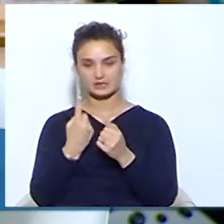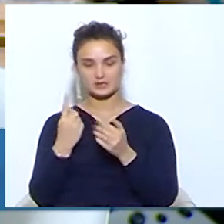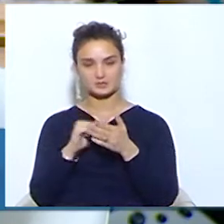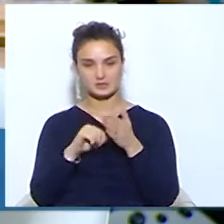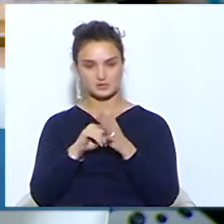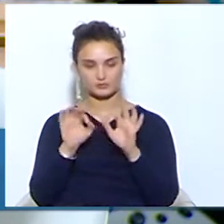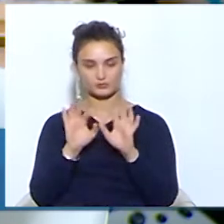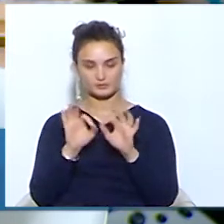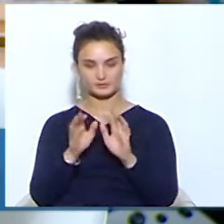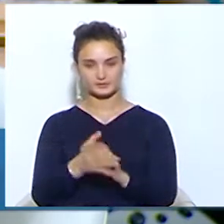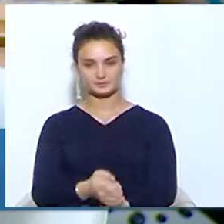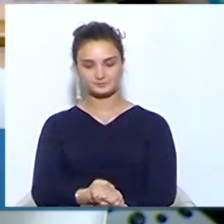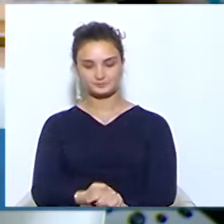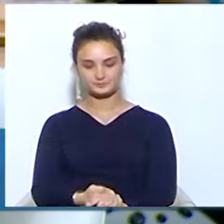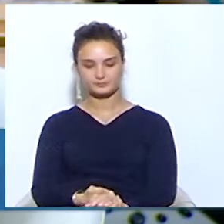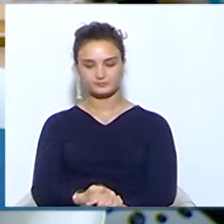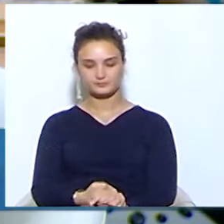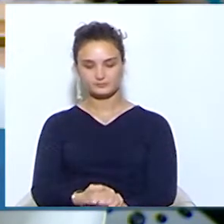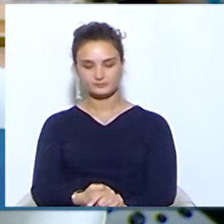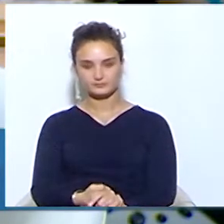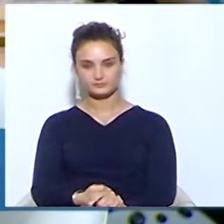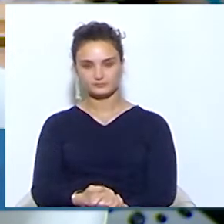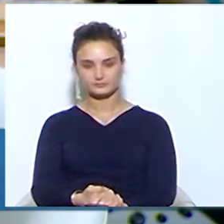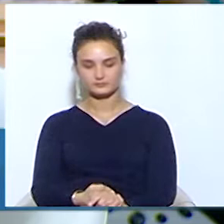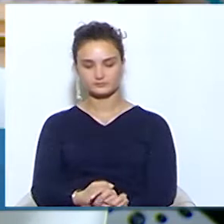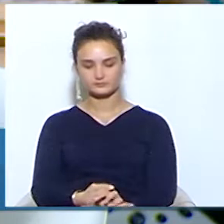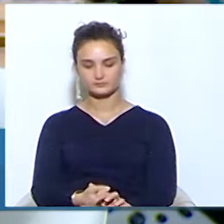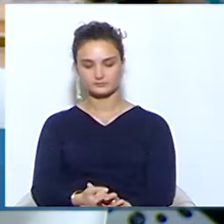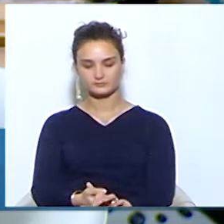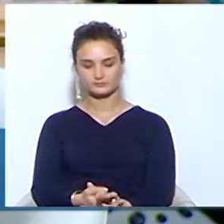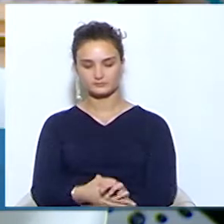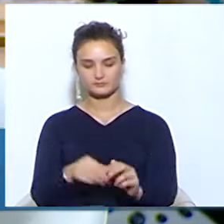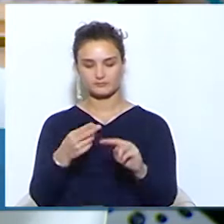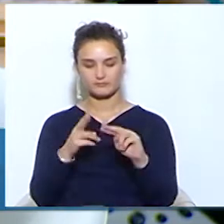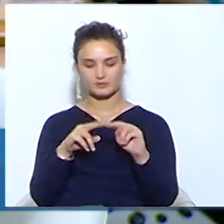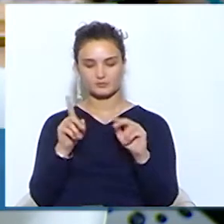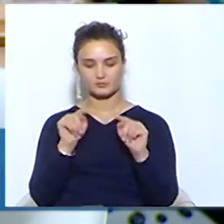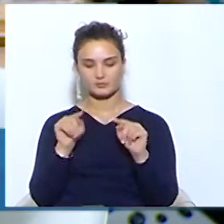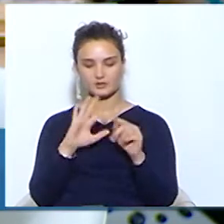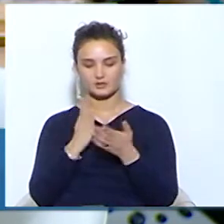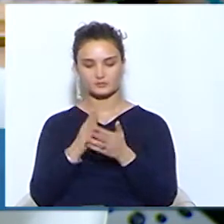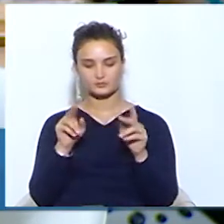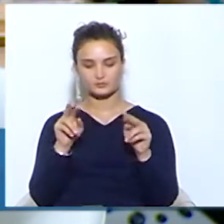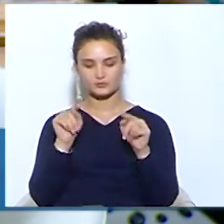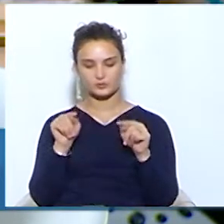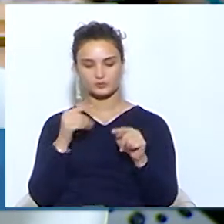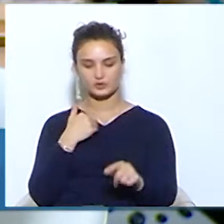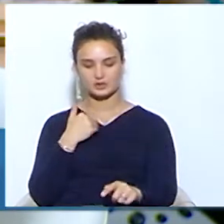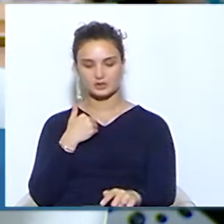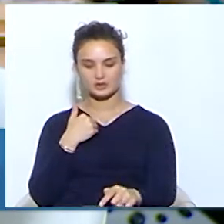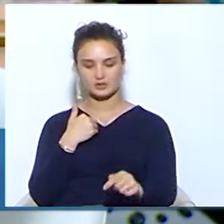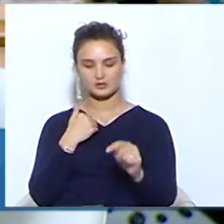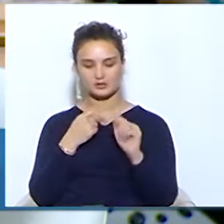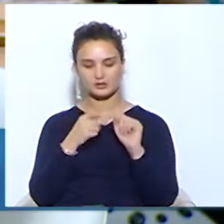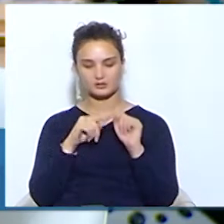ერთი რაკურსით უყურებთ, ხო, ამას. იმიტომ რომ შენ უნდა მომერგო, არა აქვს მნიშვნელობა, შენ გინდა